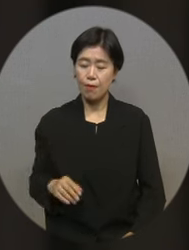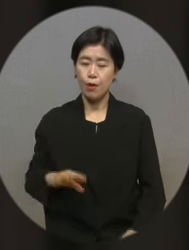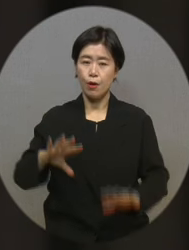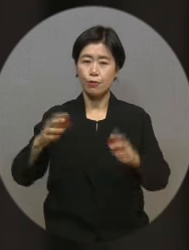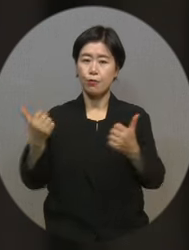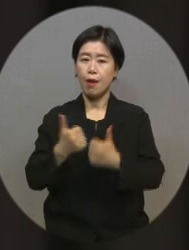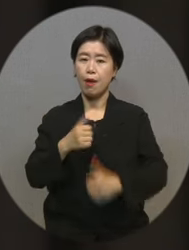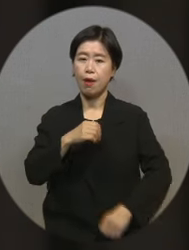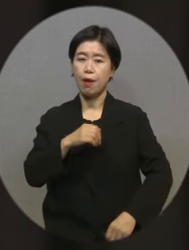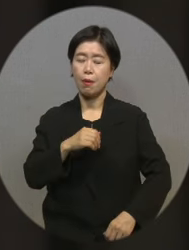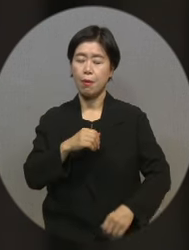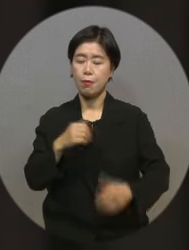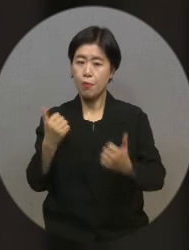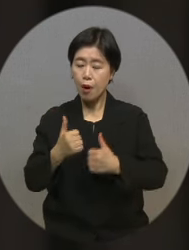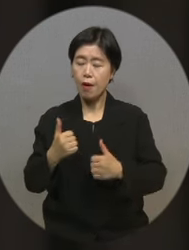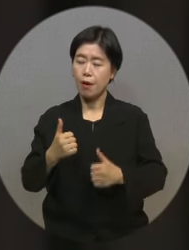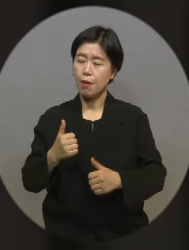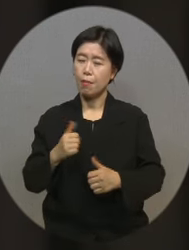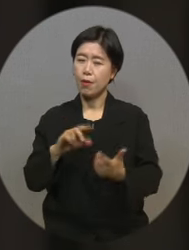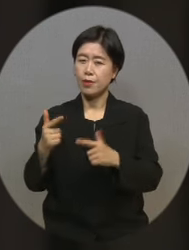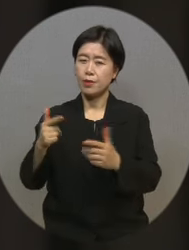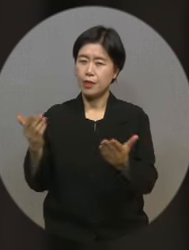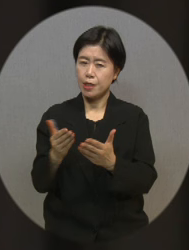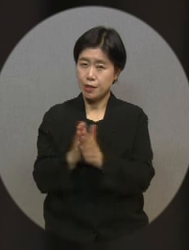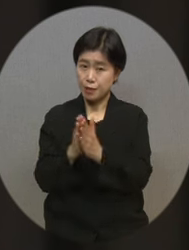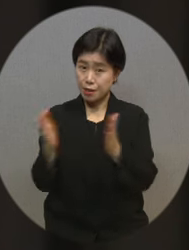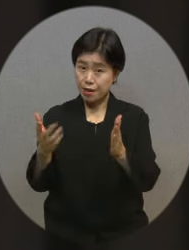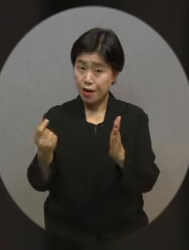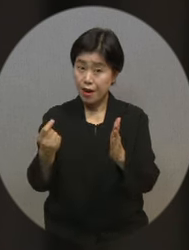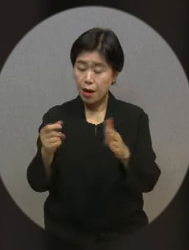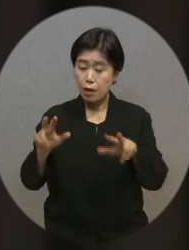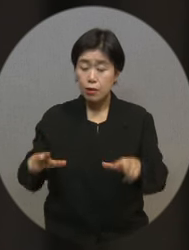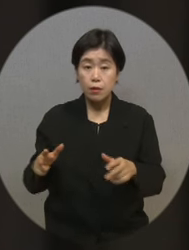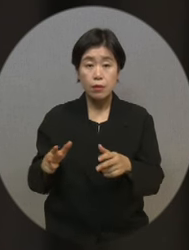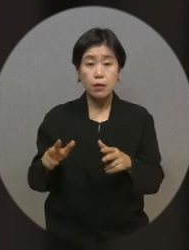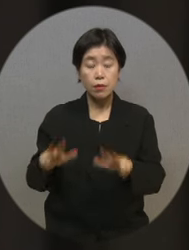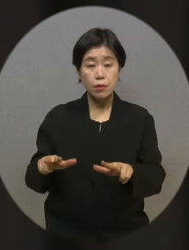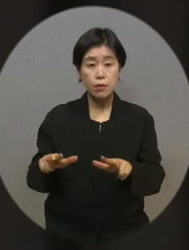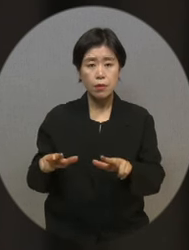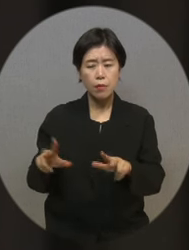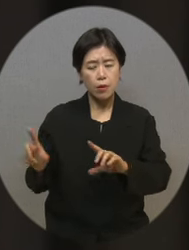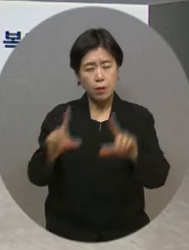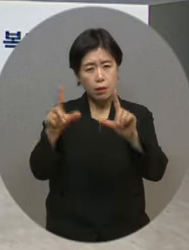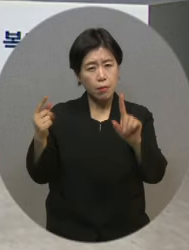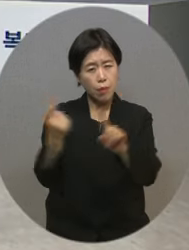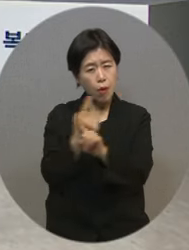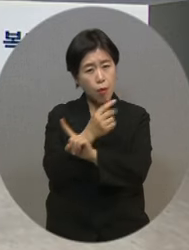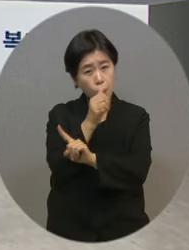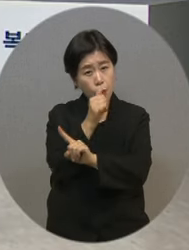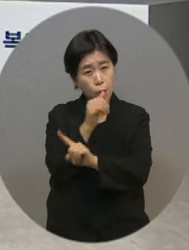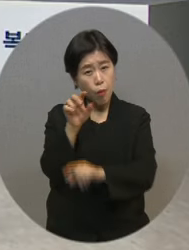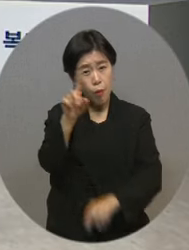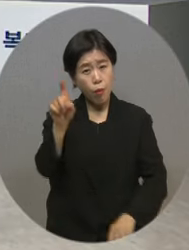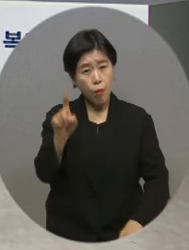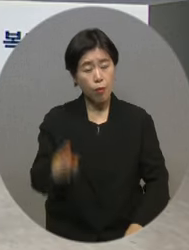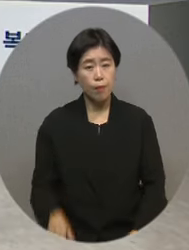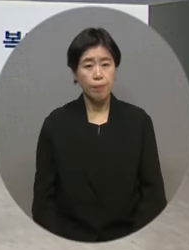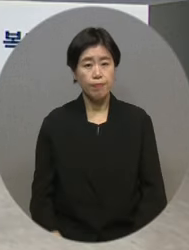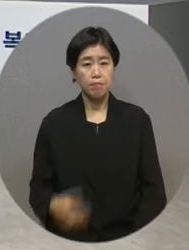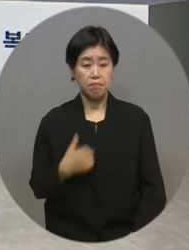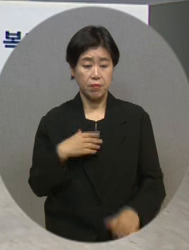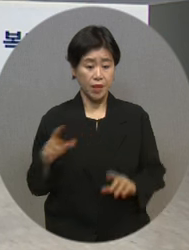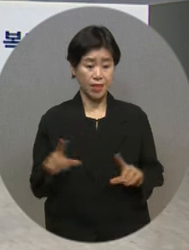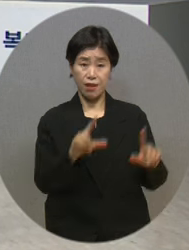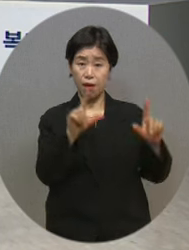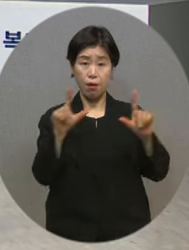하셨지만은 어떤 생활의 변화라든지 생각의 변화 같은 게 좀 있나요? 생활의